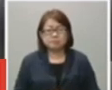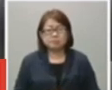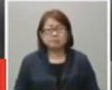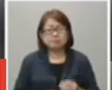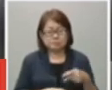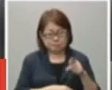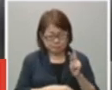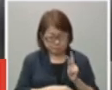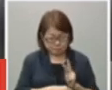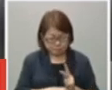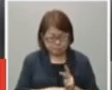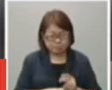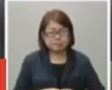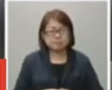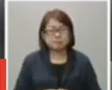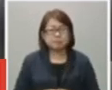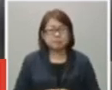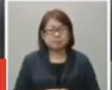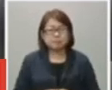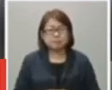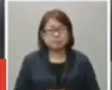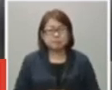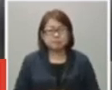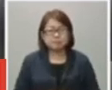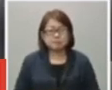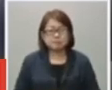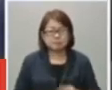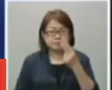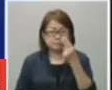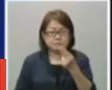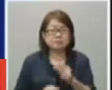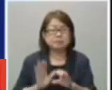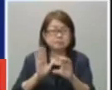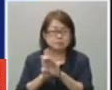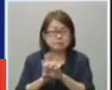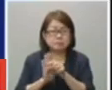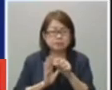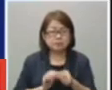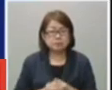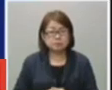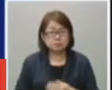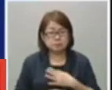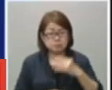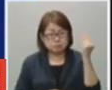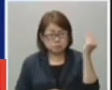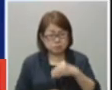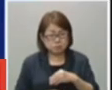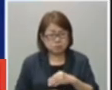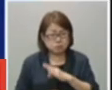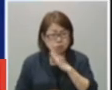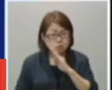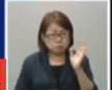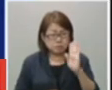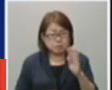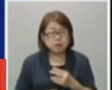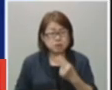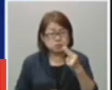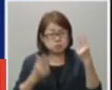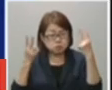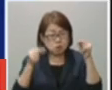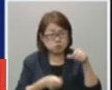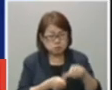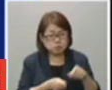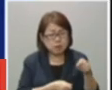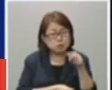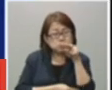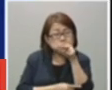ท่านประธานครับดูภาพครับเดี๋ยวหาว่าผมโกหกท่านนายกอยู่ก็ช่วยดู